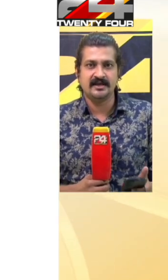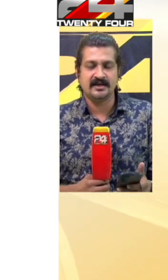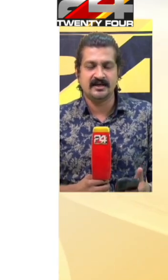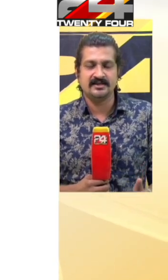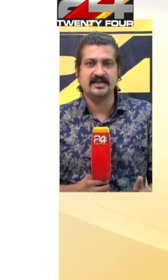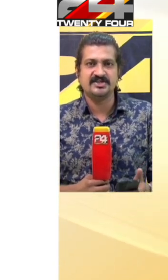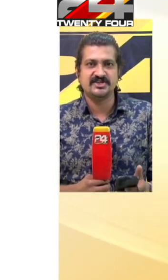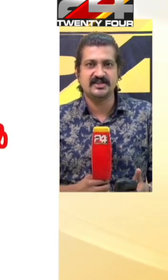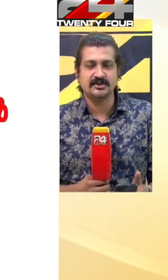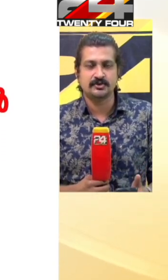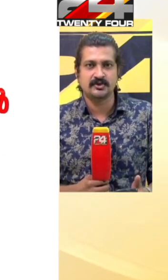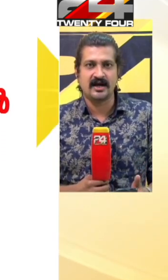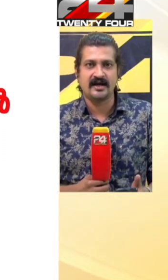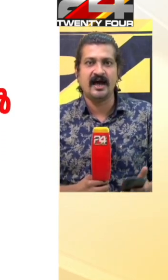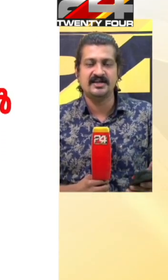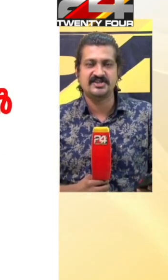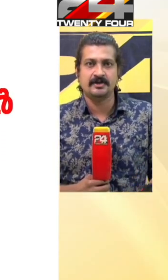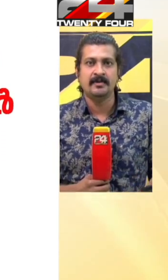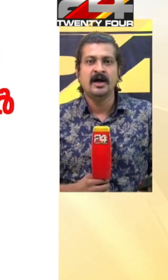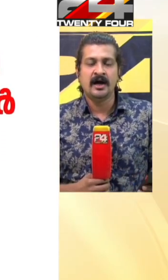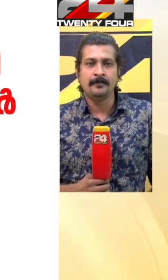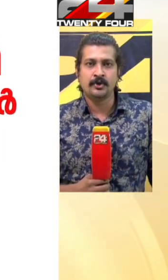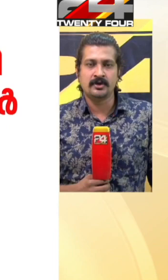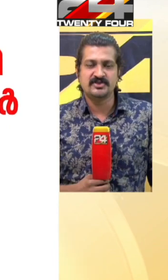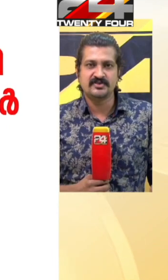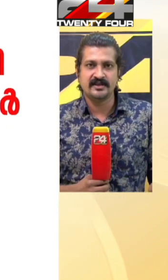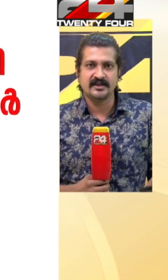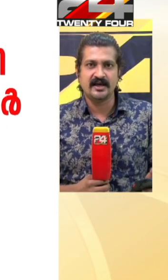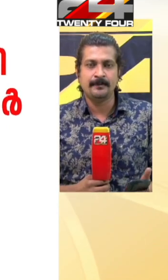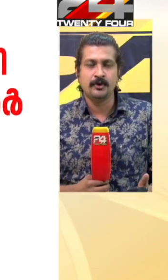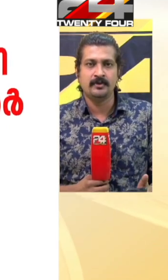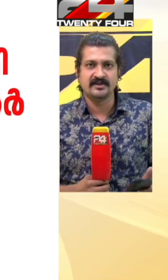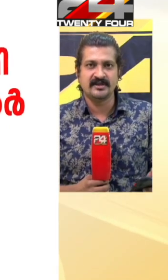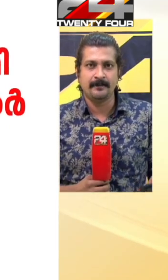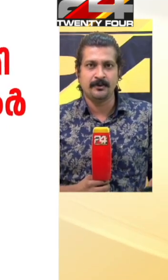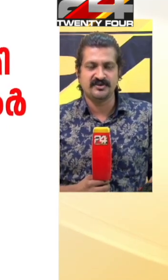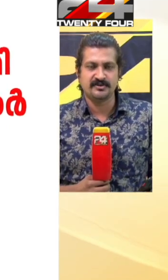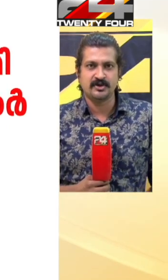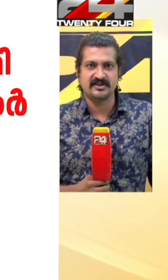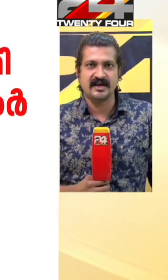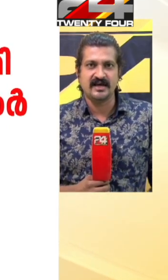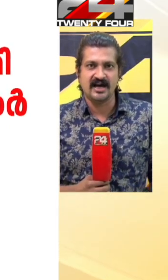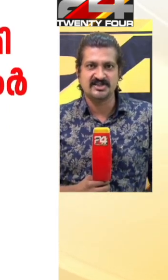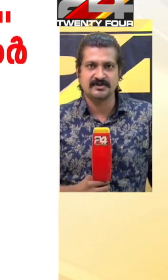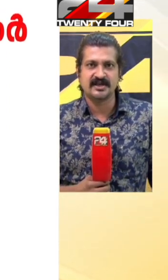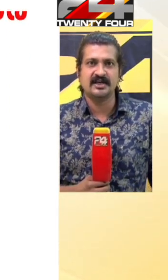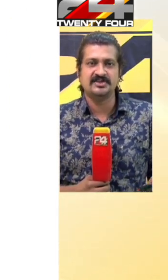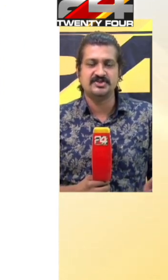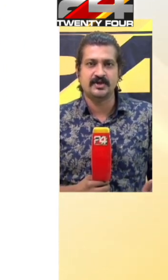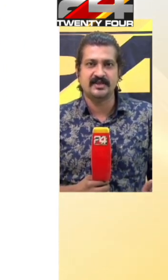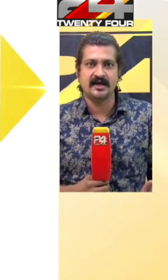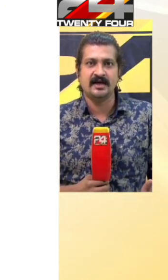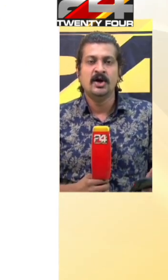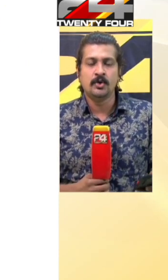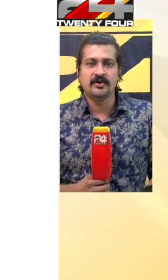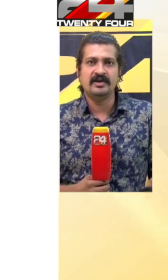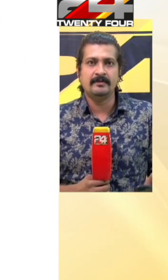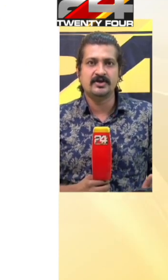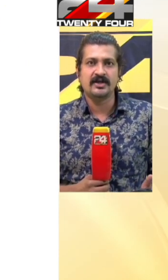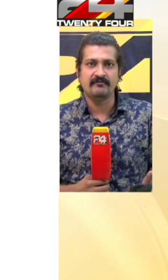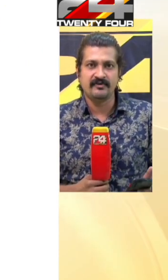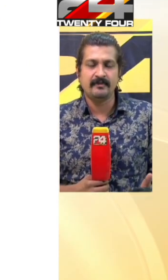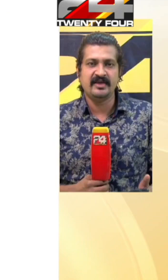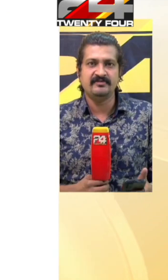SP ഹിതികേഷിന്റെ നേതൃത്വത്തിലാണ് അന്വേഷണം പുരോഗമിച്ചു വരുന്നത്. ഇപ്പോൾ മൃതദേഹം പോസ്റ്റ്മോർട്ടത്തിനായി ആശുപത്രിയിൽ എത്തിച്ചു എന്നാണ്